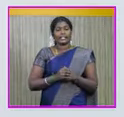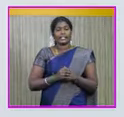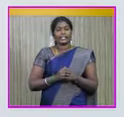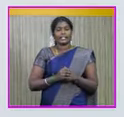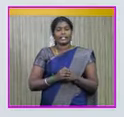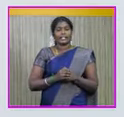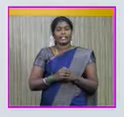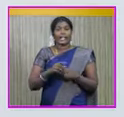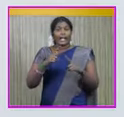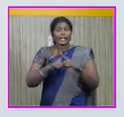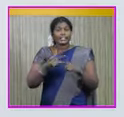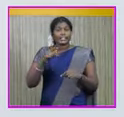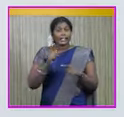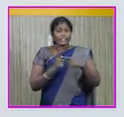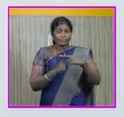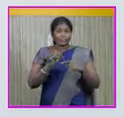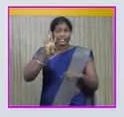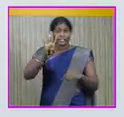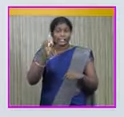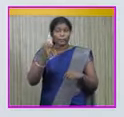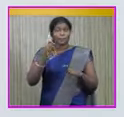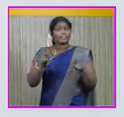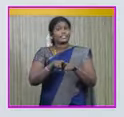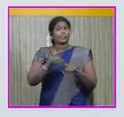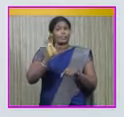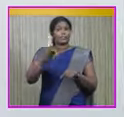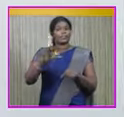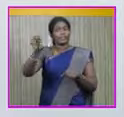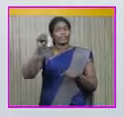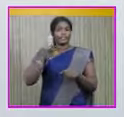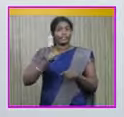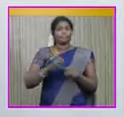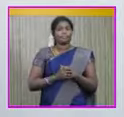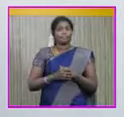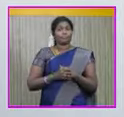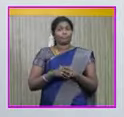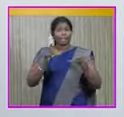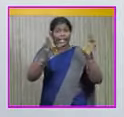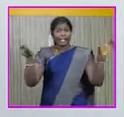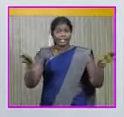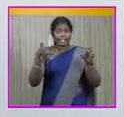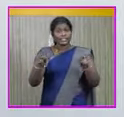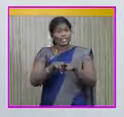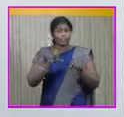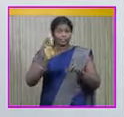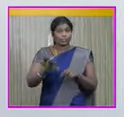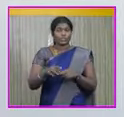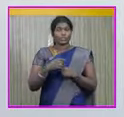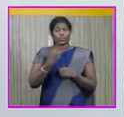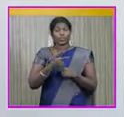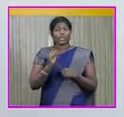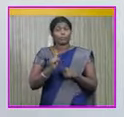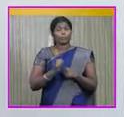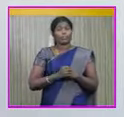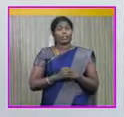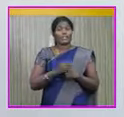எக்ஸ் ப்ளஸ் 40 டிகிரிக்கு சமமாக இருக்குது அப்படின்னு நம்ம எடுத்துக்கிறோம். ரெண்டு முக்கோணங்களும் வடிவொப்புமை அப்படின்னு சொன்னதால தான் நம்மளால்